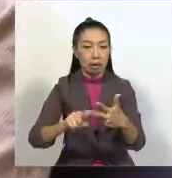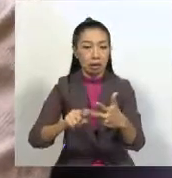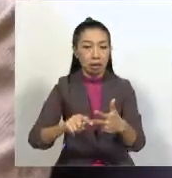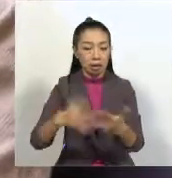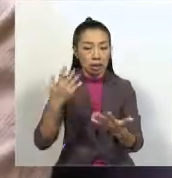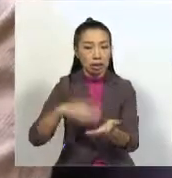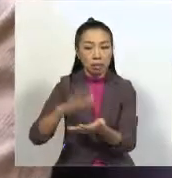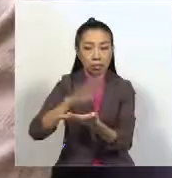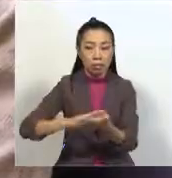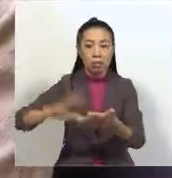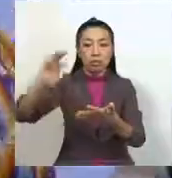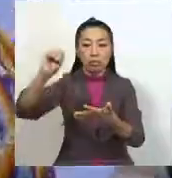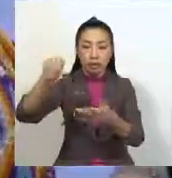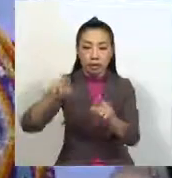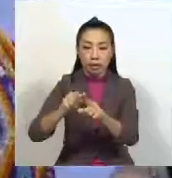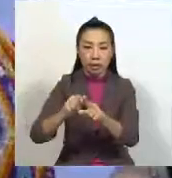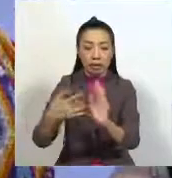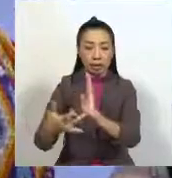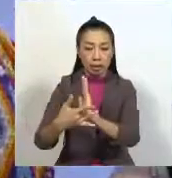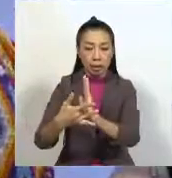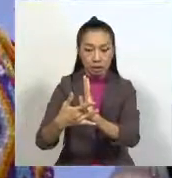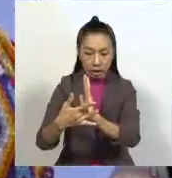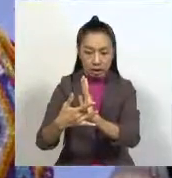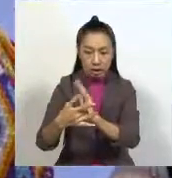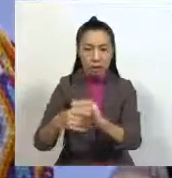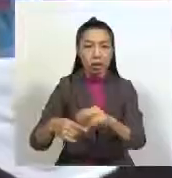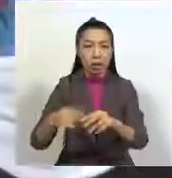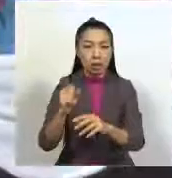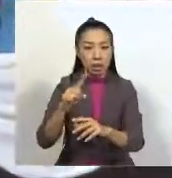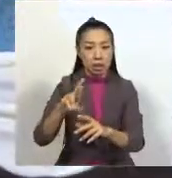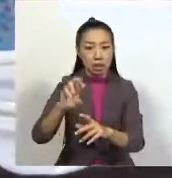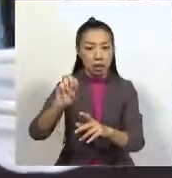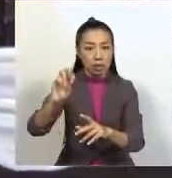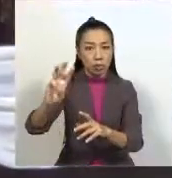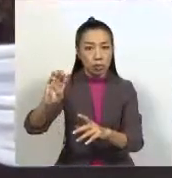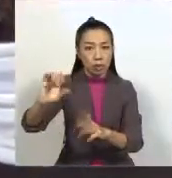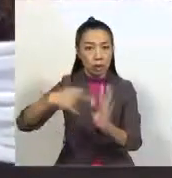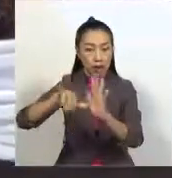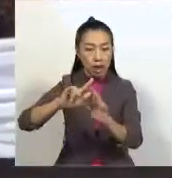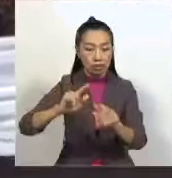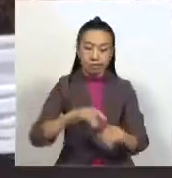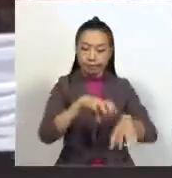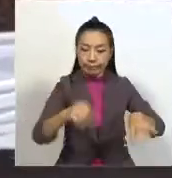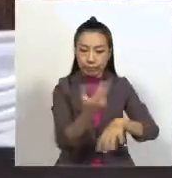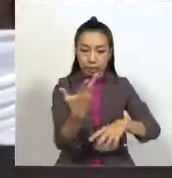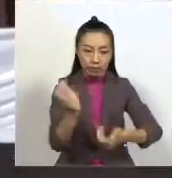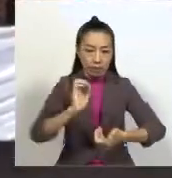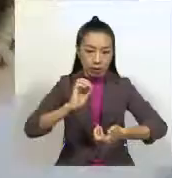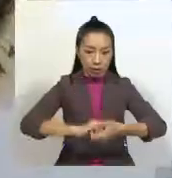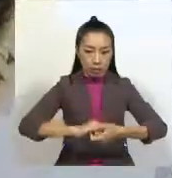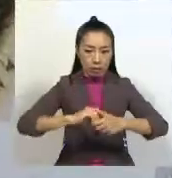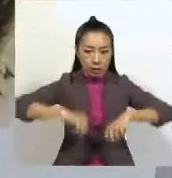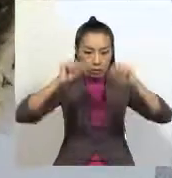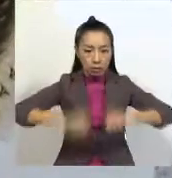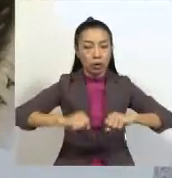มศรีวิชัยมหาวิทยาลัยเทคโนโลยีราชมงคลศรีวิชัยที่ได้ลงนามบันทึกข้อตกลงความร่วมมือทางด้านวิชาการ